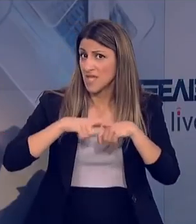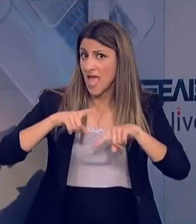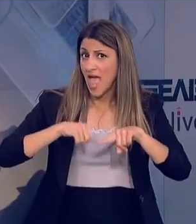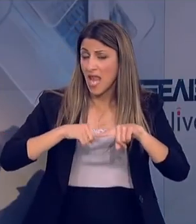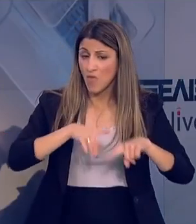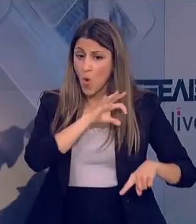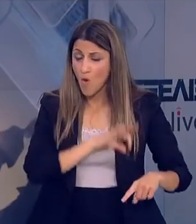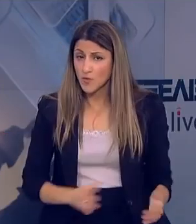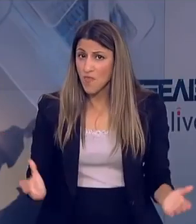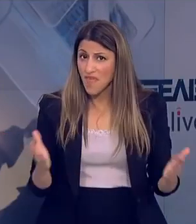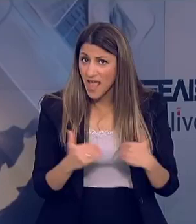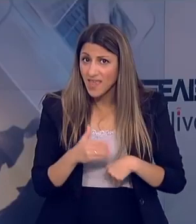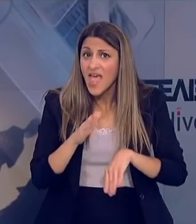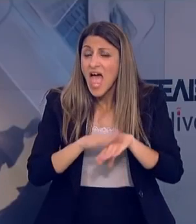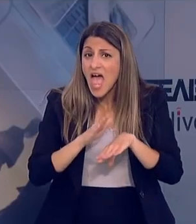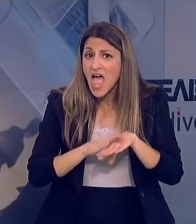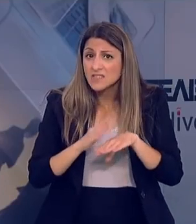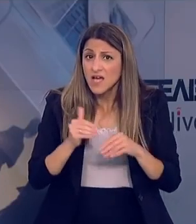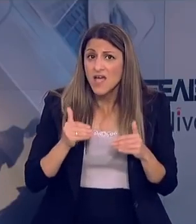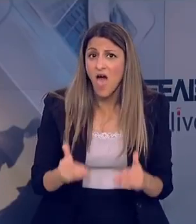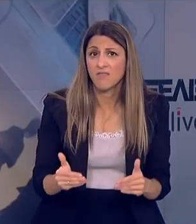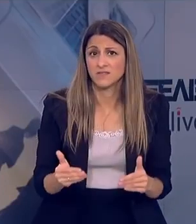να υποφεληθεί από την επιστημονική έρευνα?